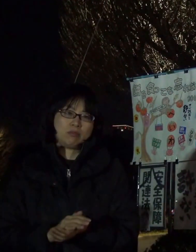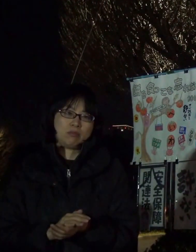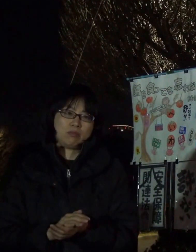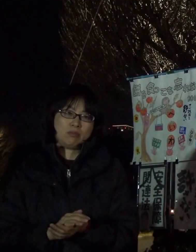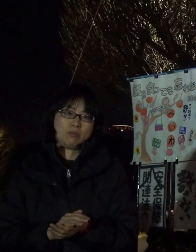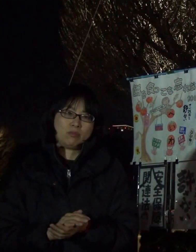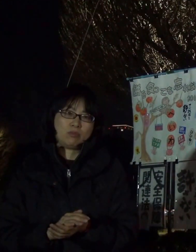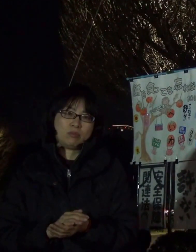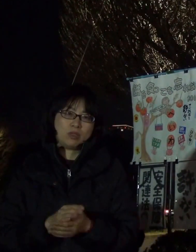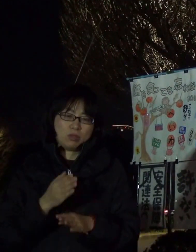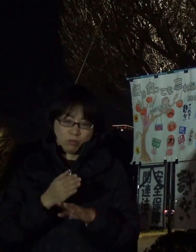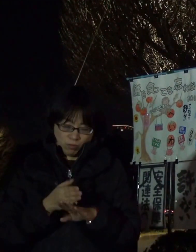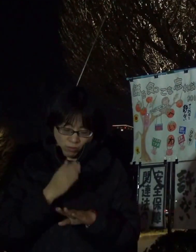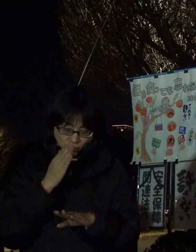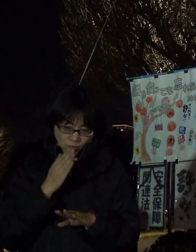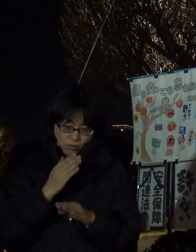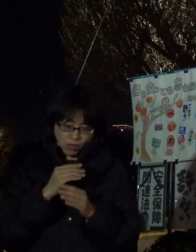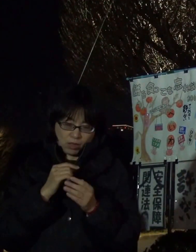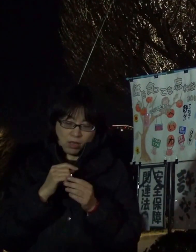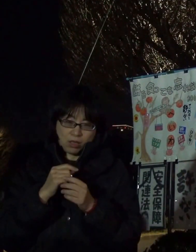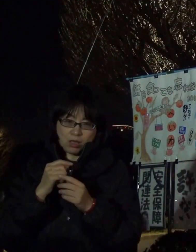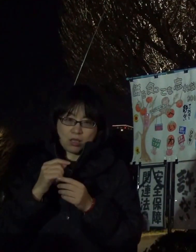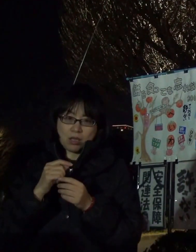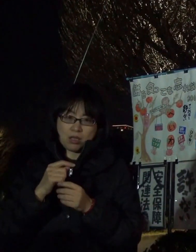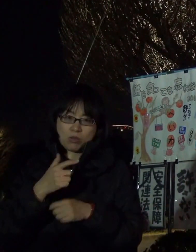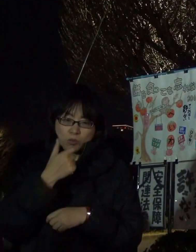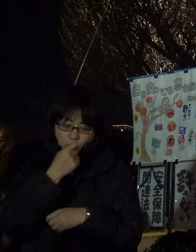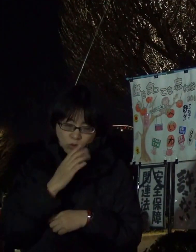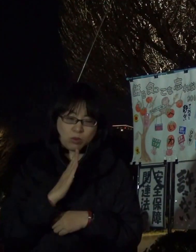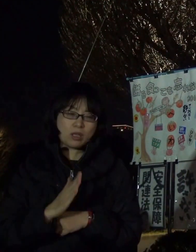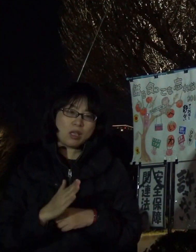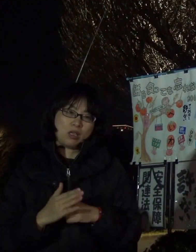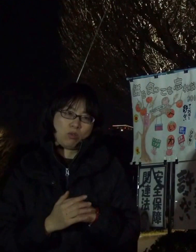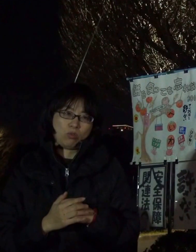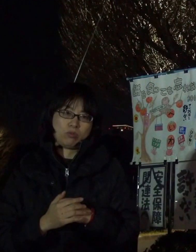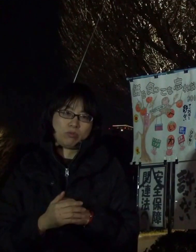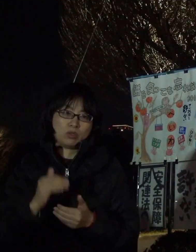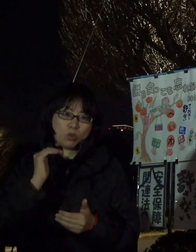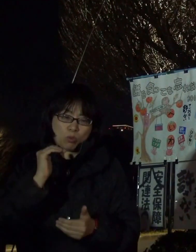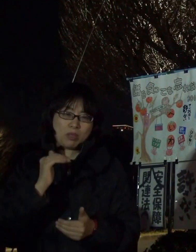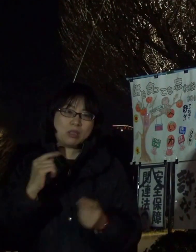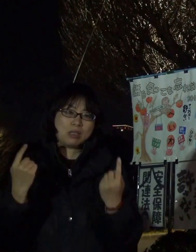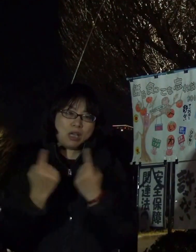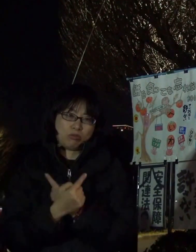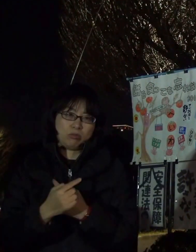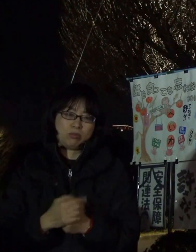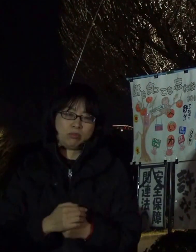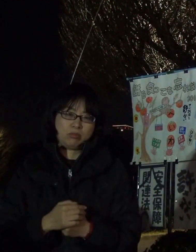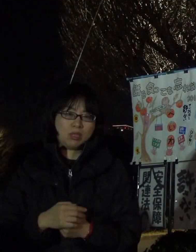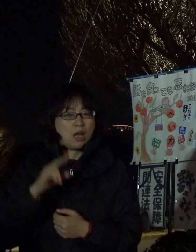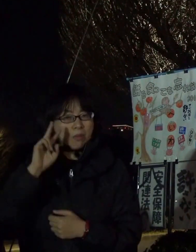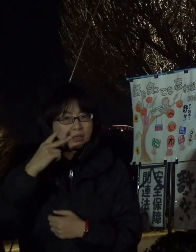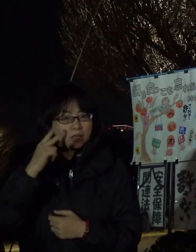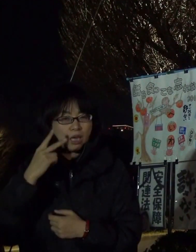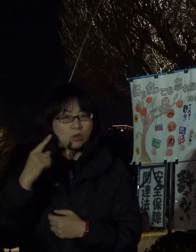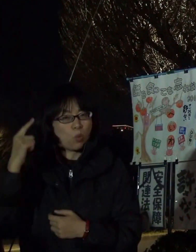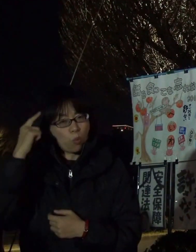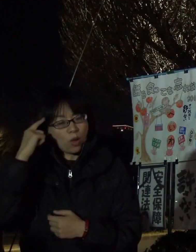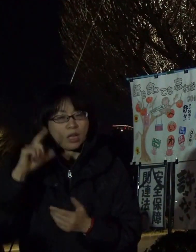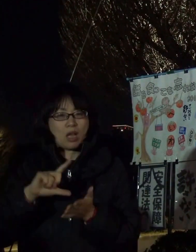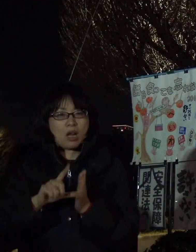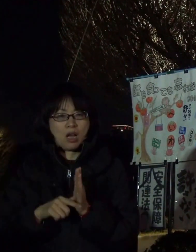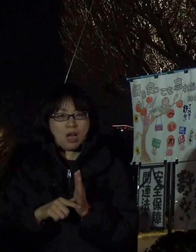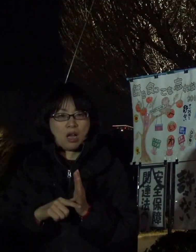ですけれど、誤解を与える発言をしたとしたらお詫びしたい、なん